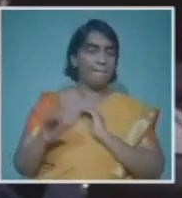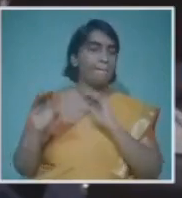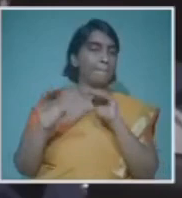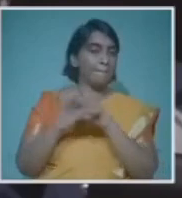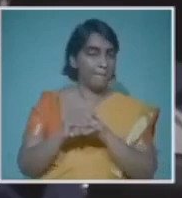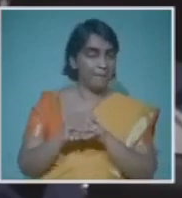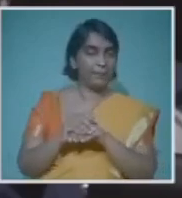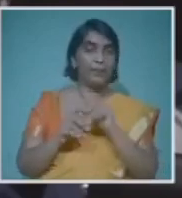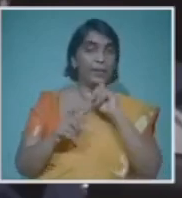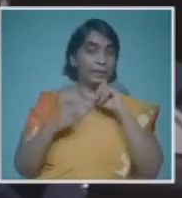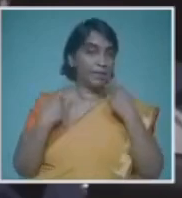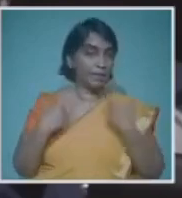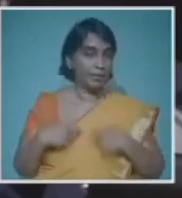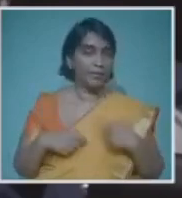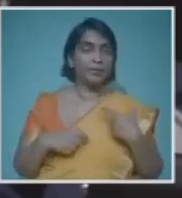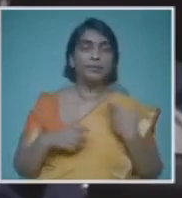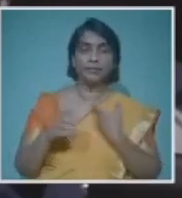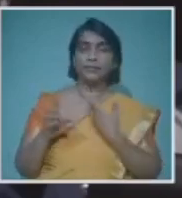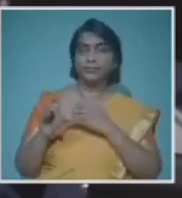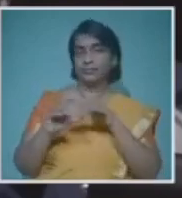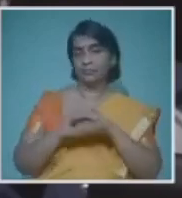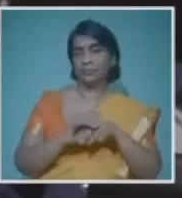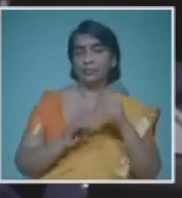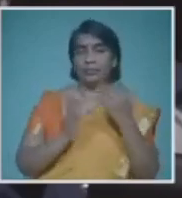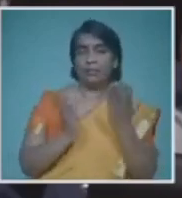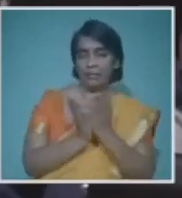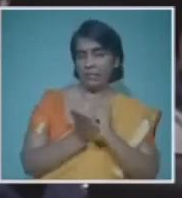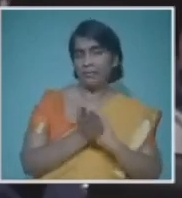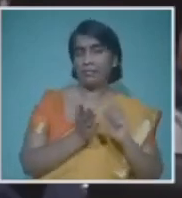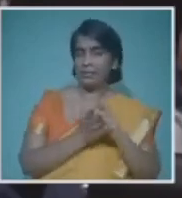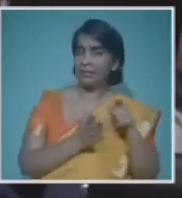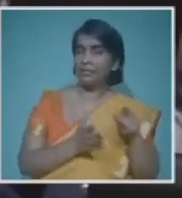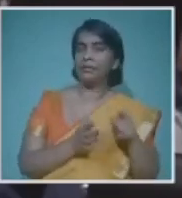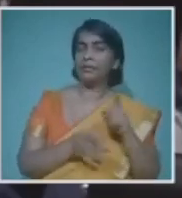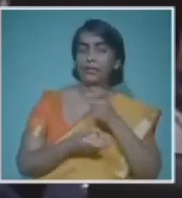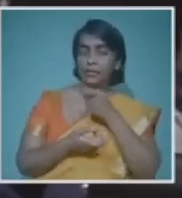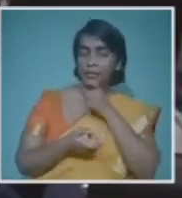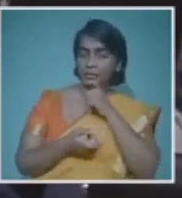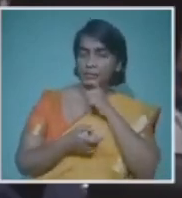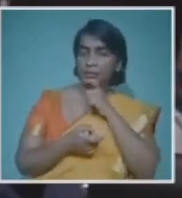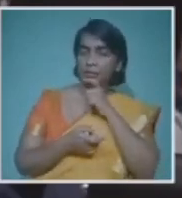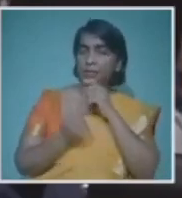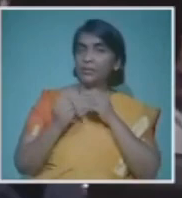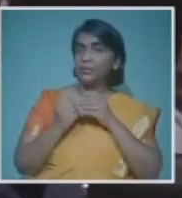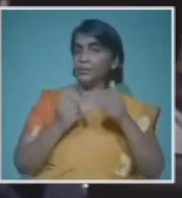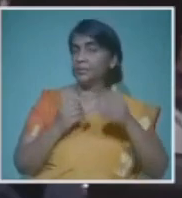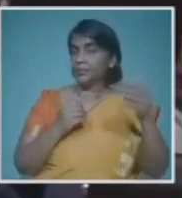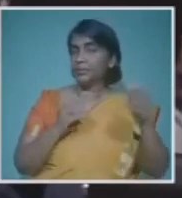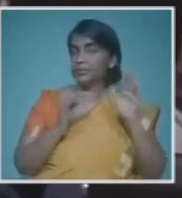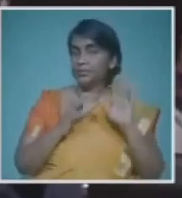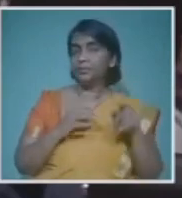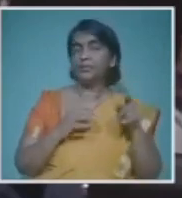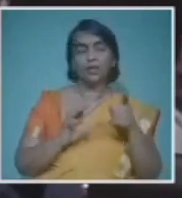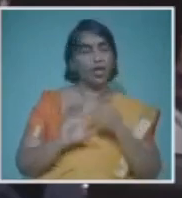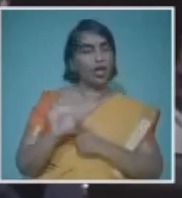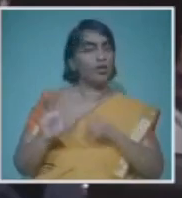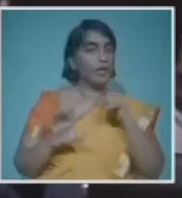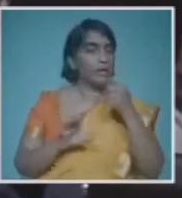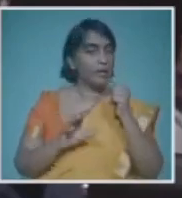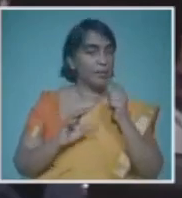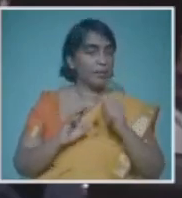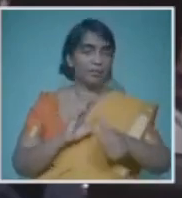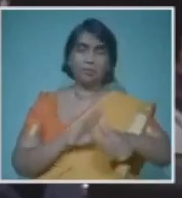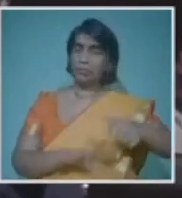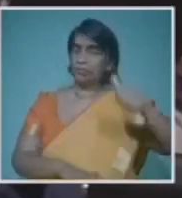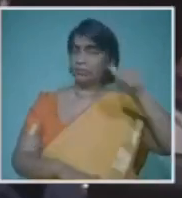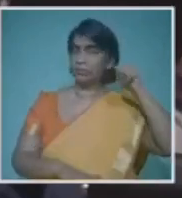වෙන්නෙත් නීතිඥවරු සහ නොතාරිස්වරුන්ම තමයි මේ නඩු පැවතීමට හේතුව වෙලා තිබුණේ අවුරුදු 150කටත්